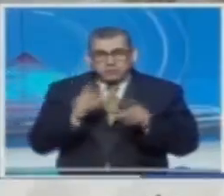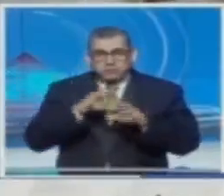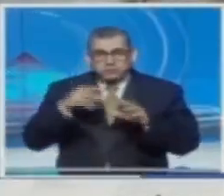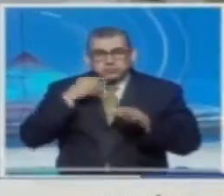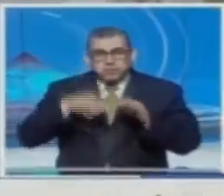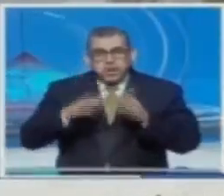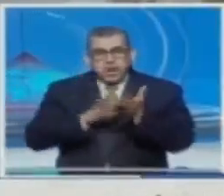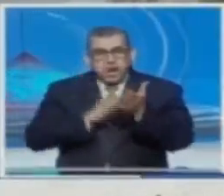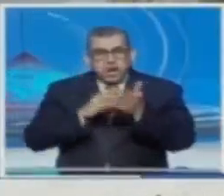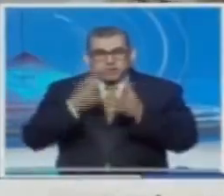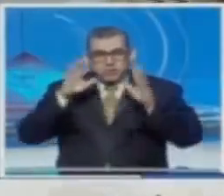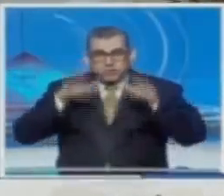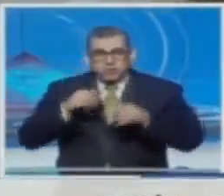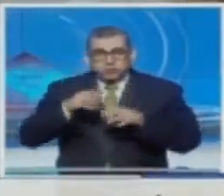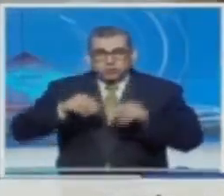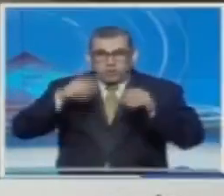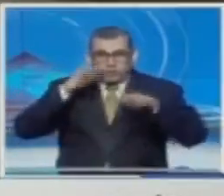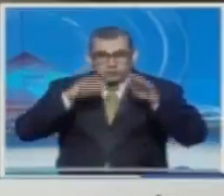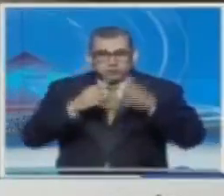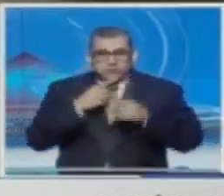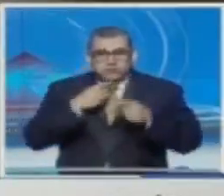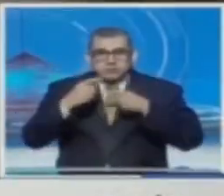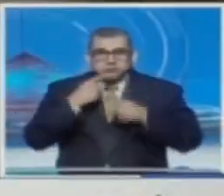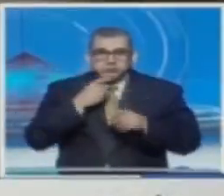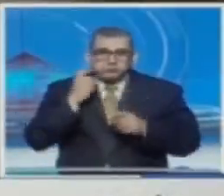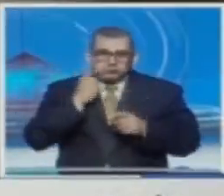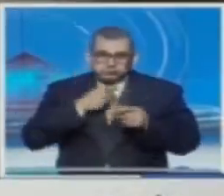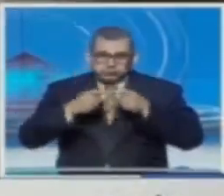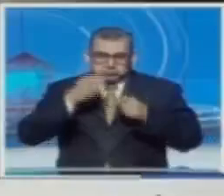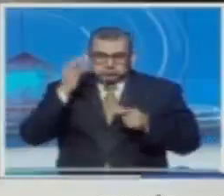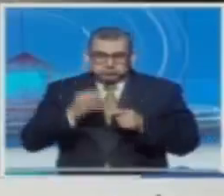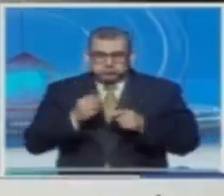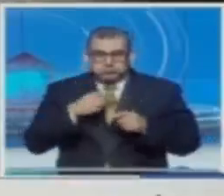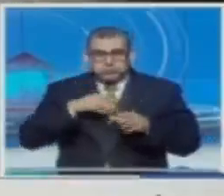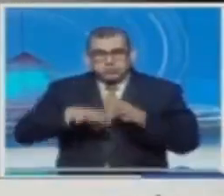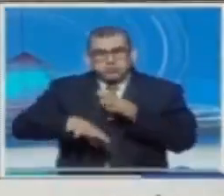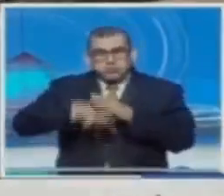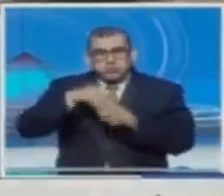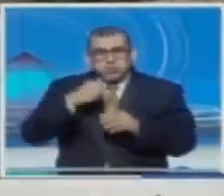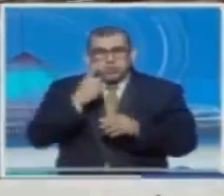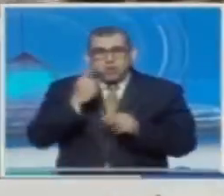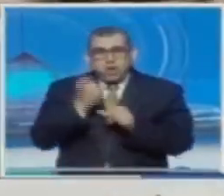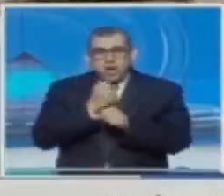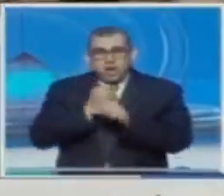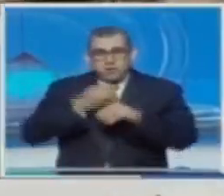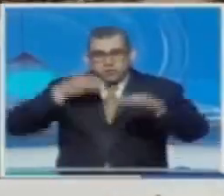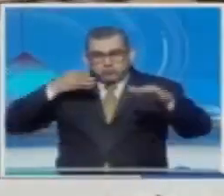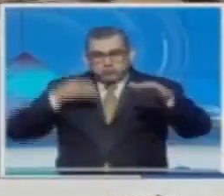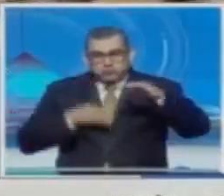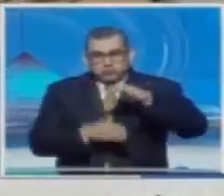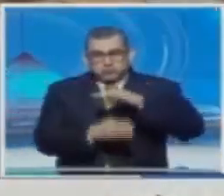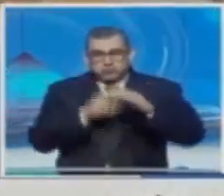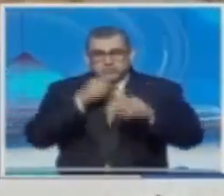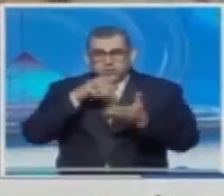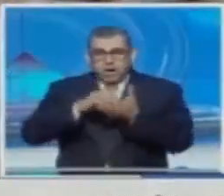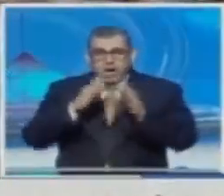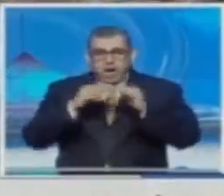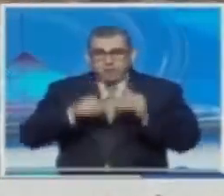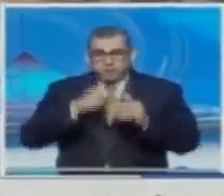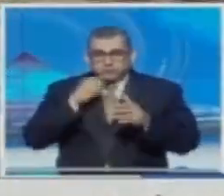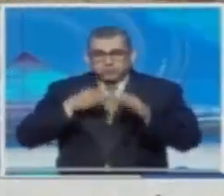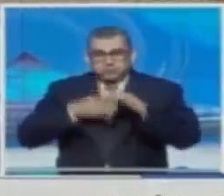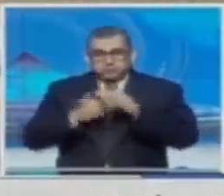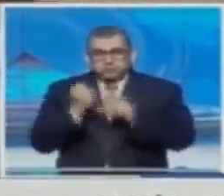مخاطر انهيارات التربة في أدق الاحتمالات. جهزت واحدة من هؤلاء داخل نفق محطة الأشجار، كما